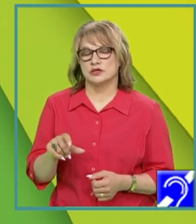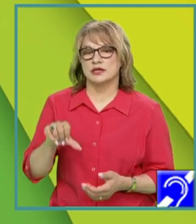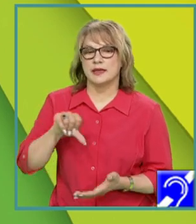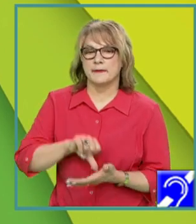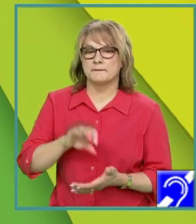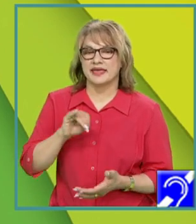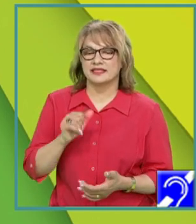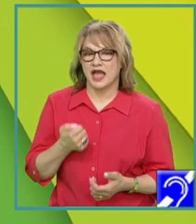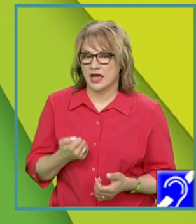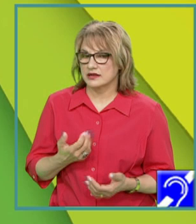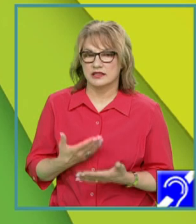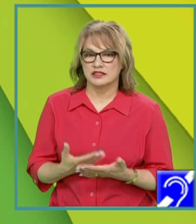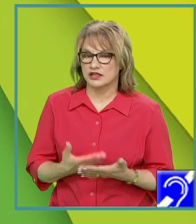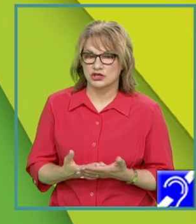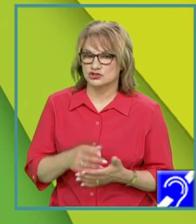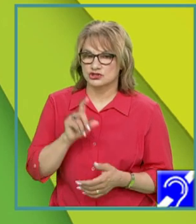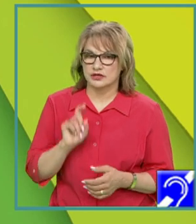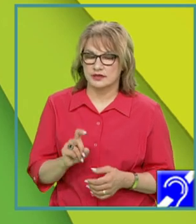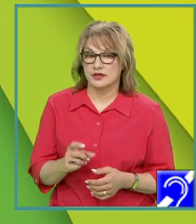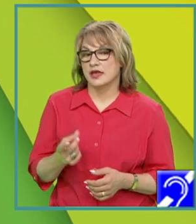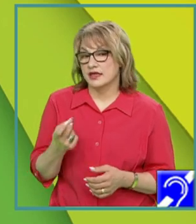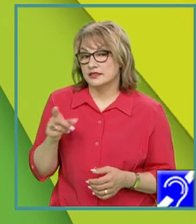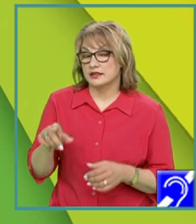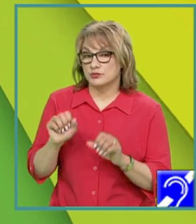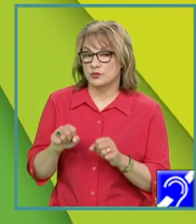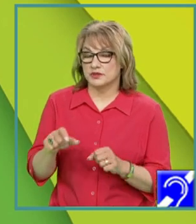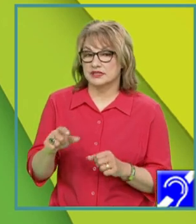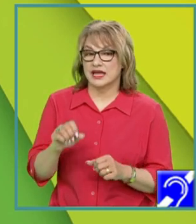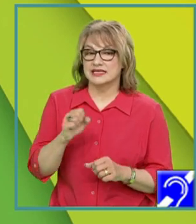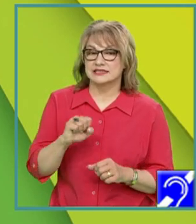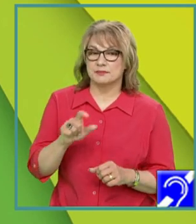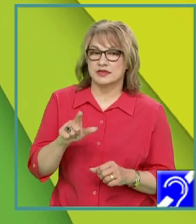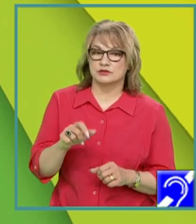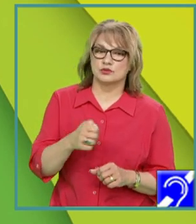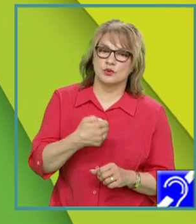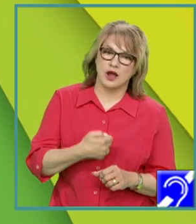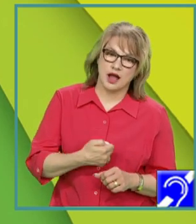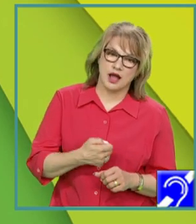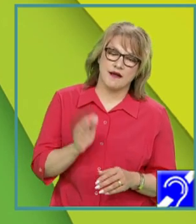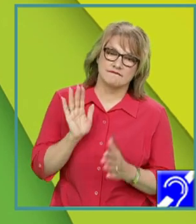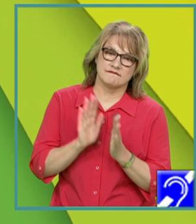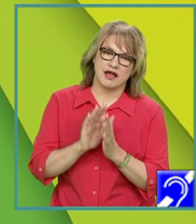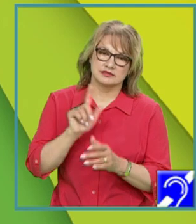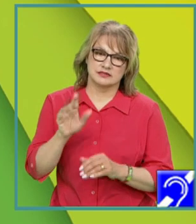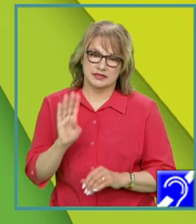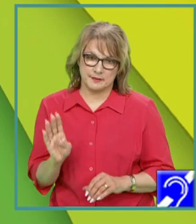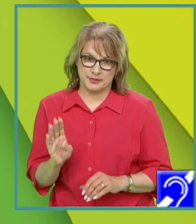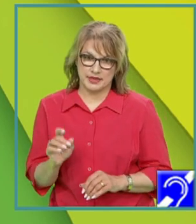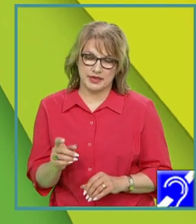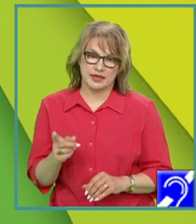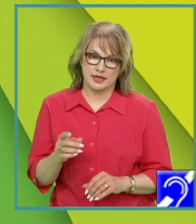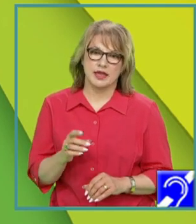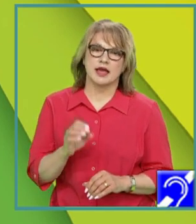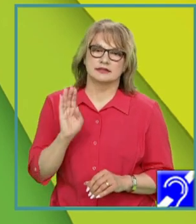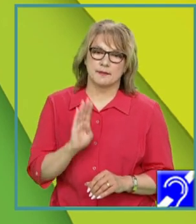este mediană din proprietatea simetricul lui A față de B adică bn egal cu b